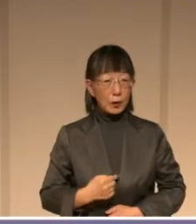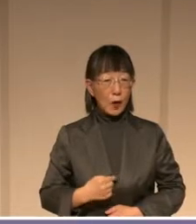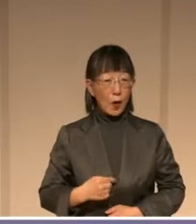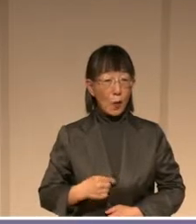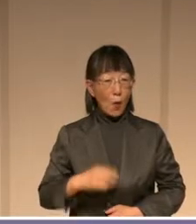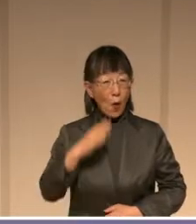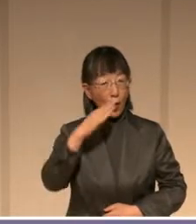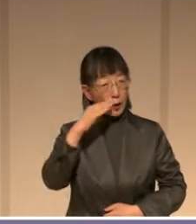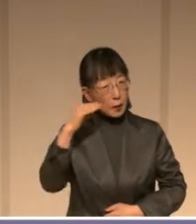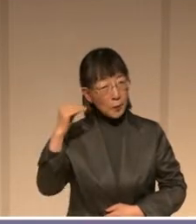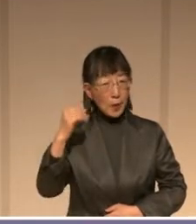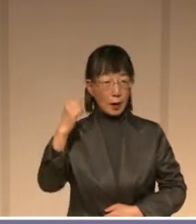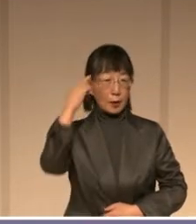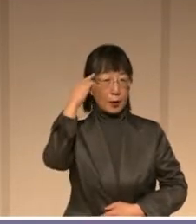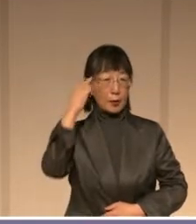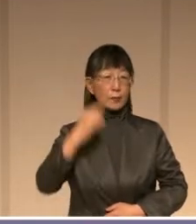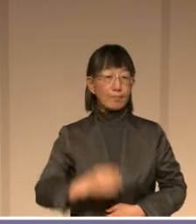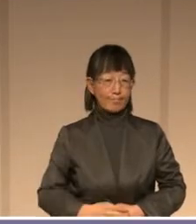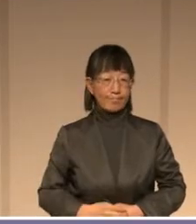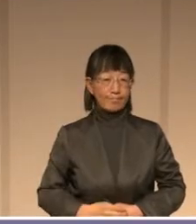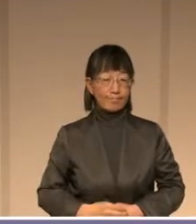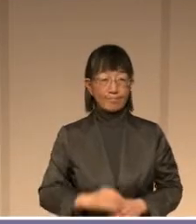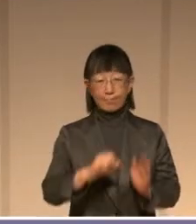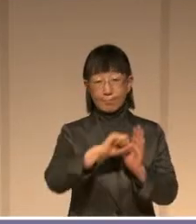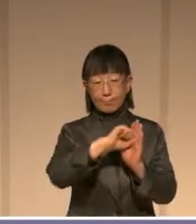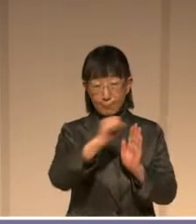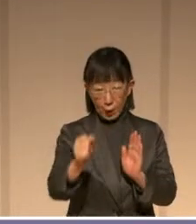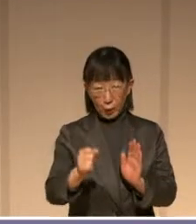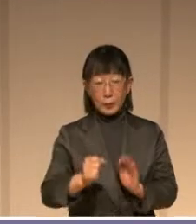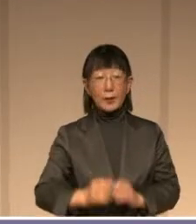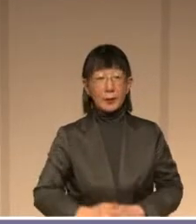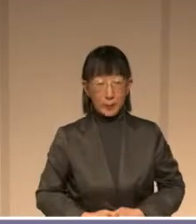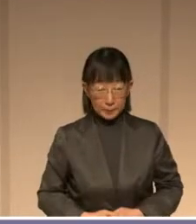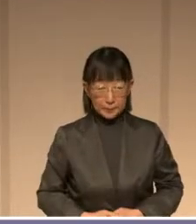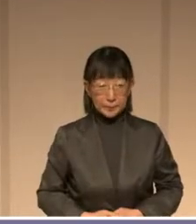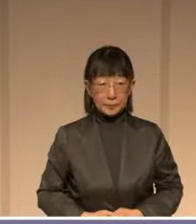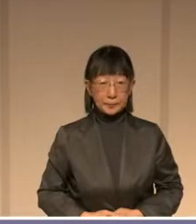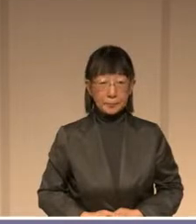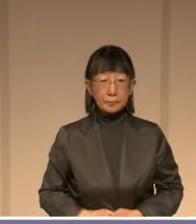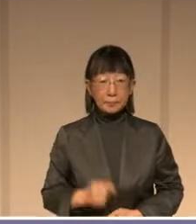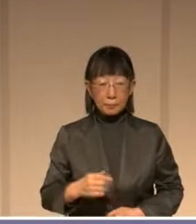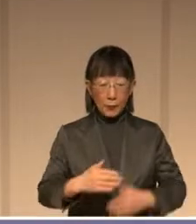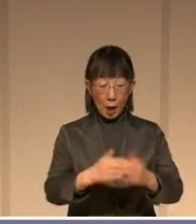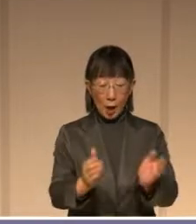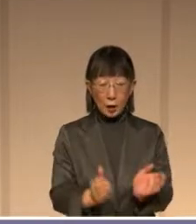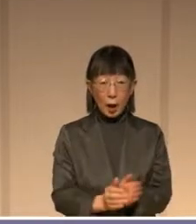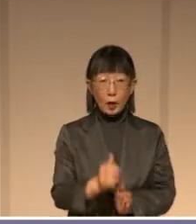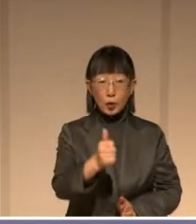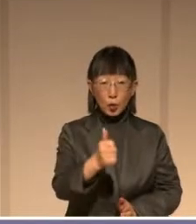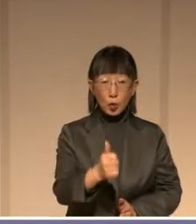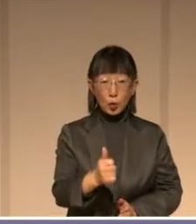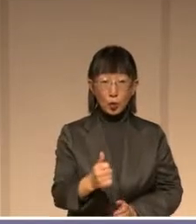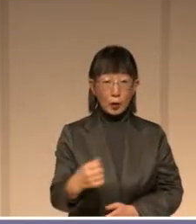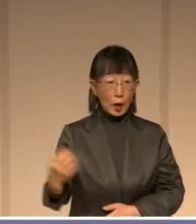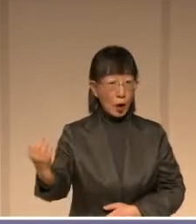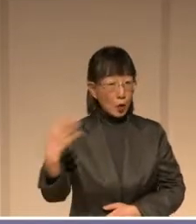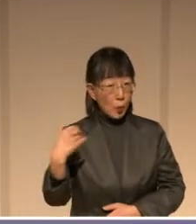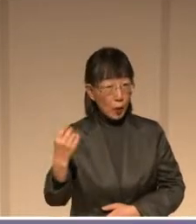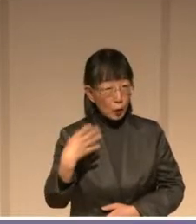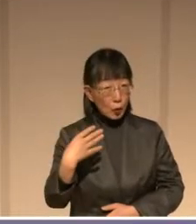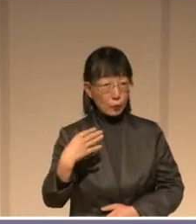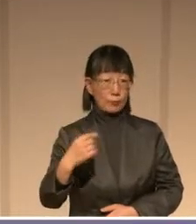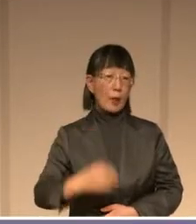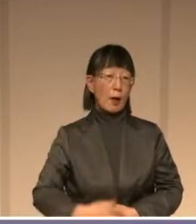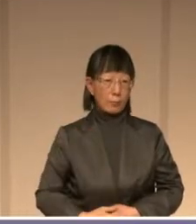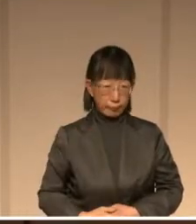思っ成功しましたこれ浸透してるんですよねちゃんと麻生の隊長って結構読んでくれるして結構呼ばれているイメージ